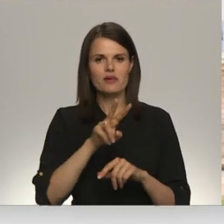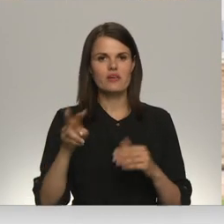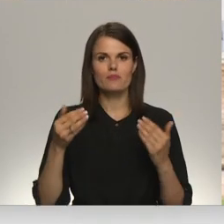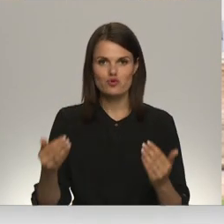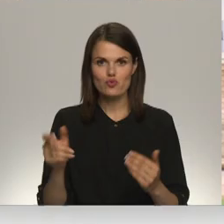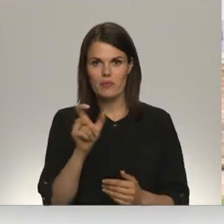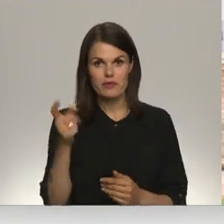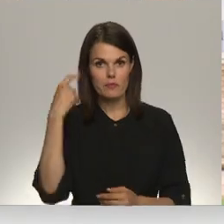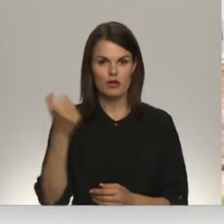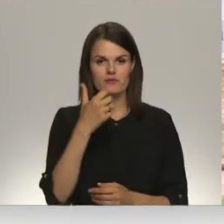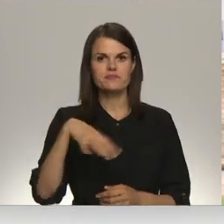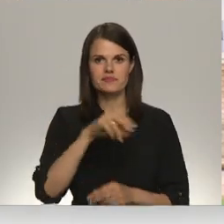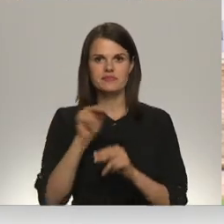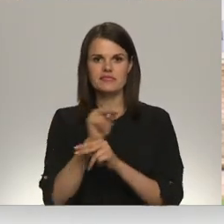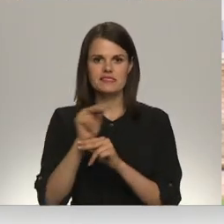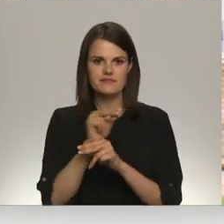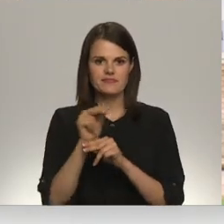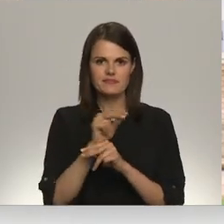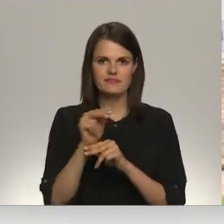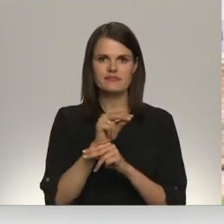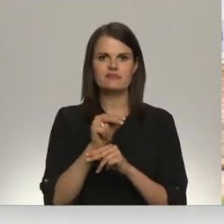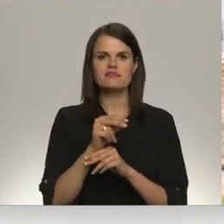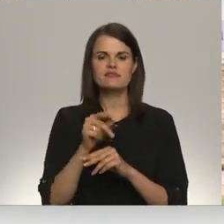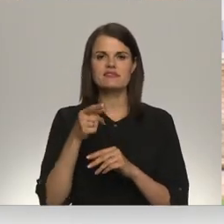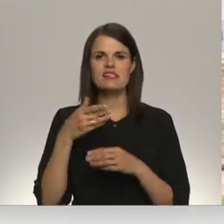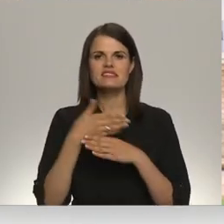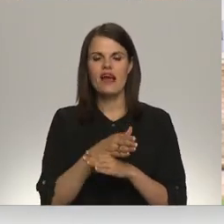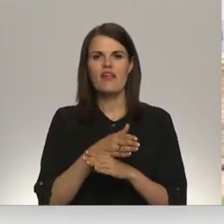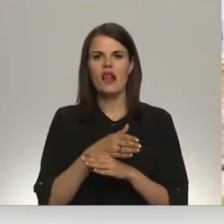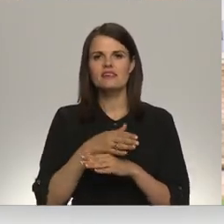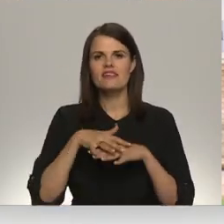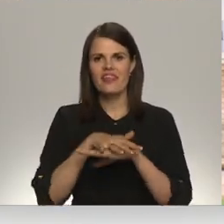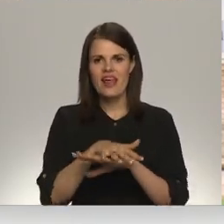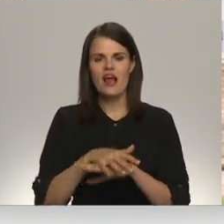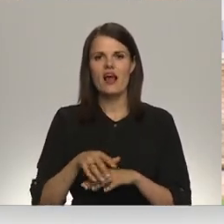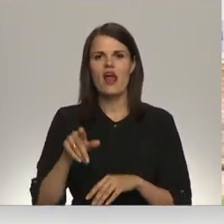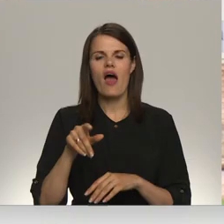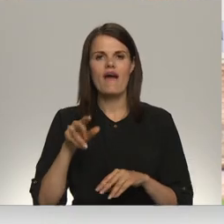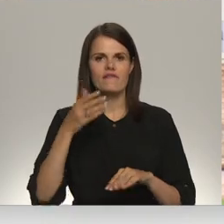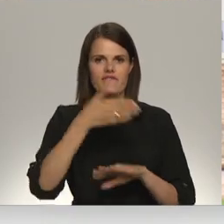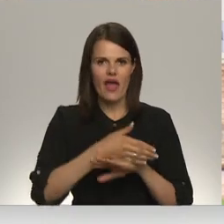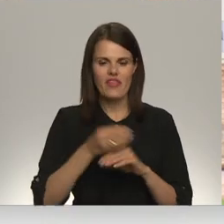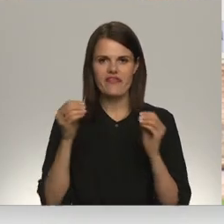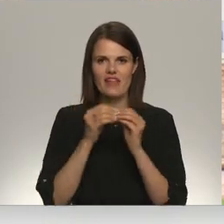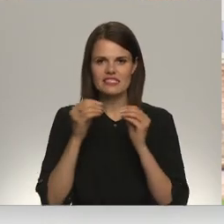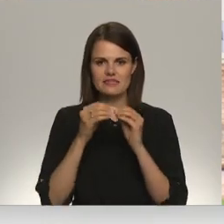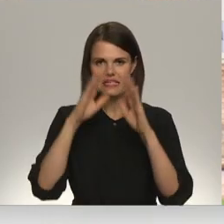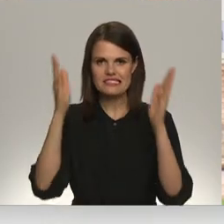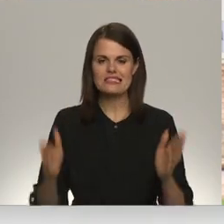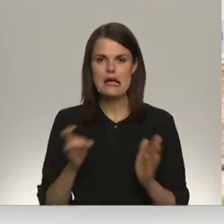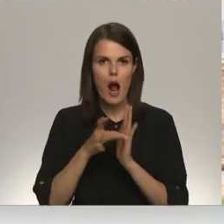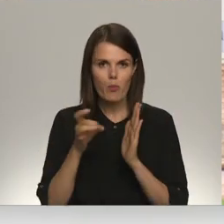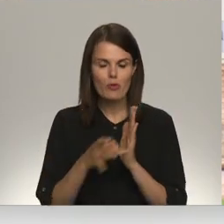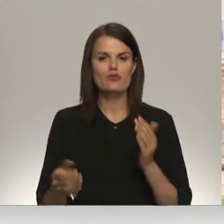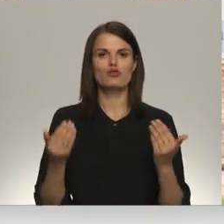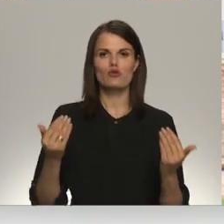tā, ka pagājušajā gadā mēs esam remontējuši sadales tīkla vietā 10 sadalnes skapjus. Šogad